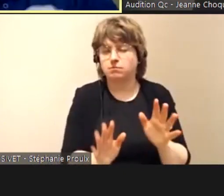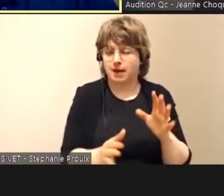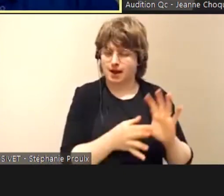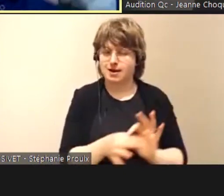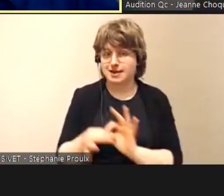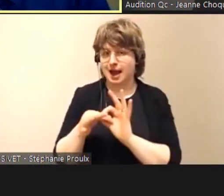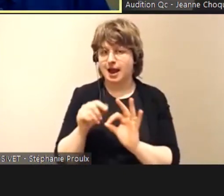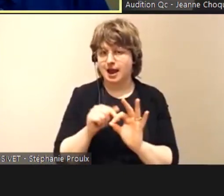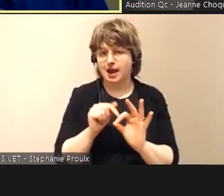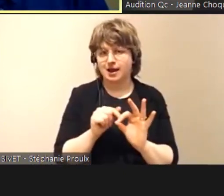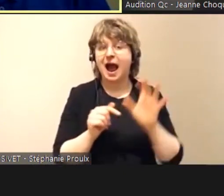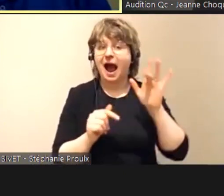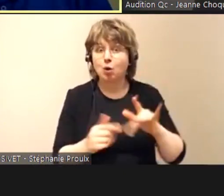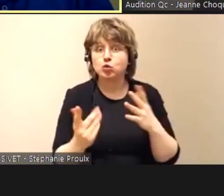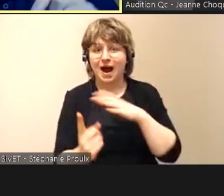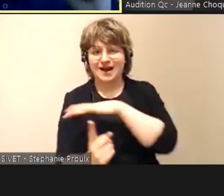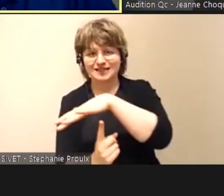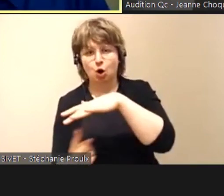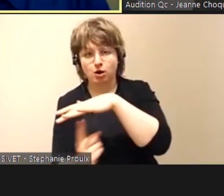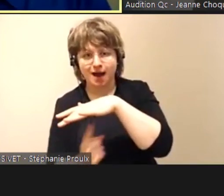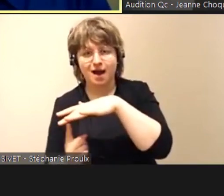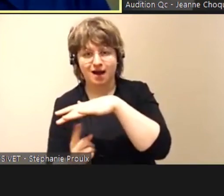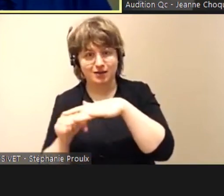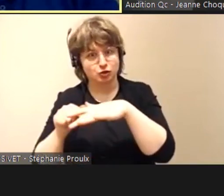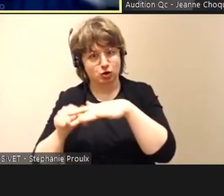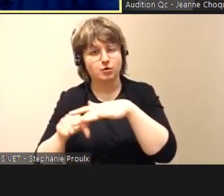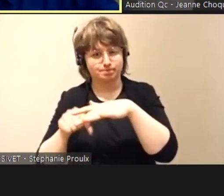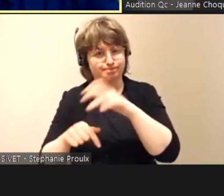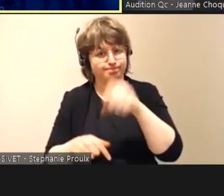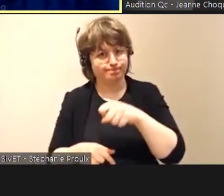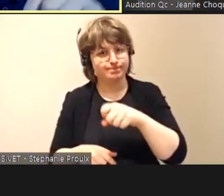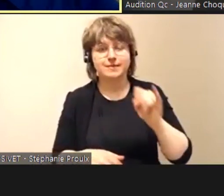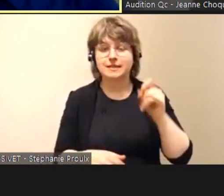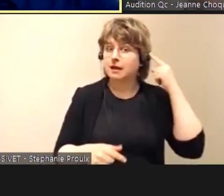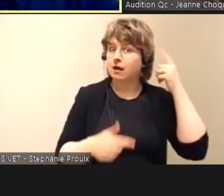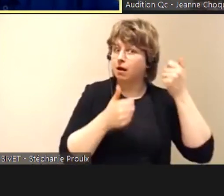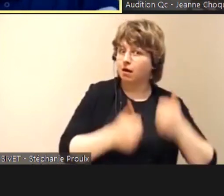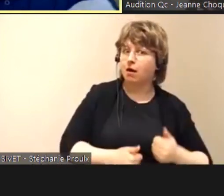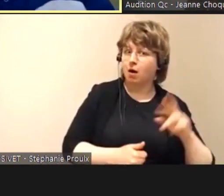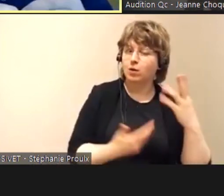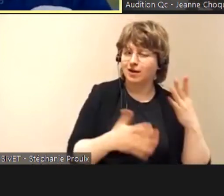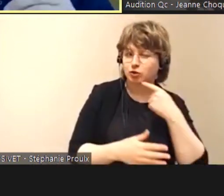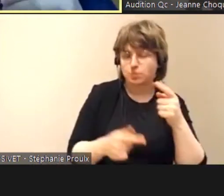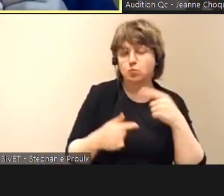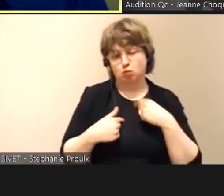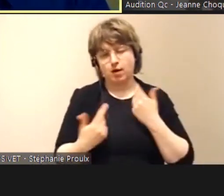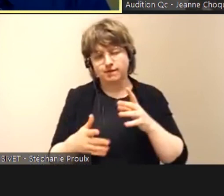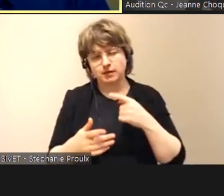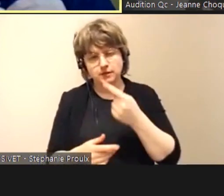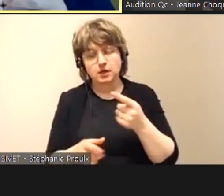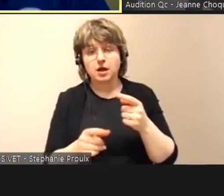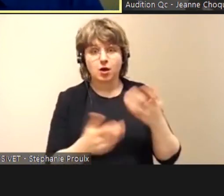passe sûrement par l'isolement. Et quand on a une perte auditive, puis Ronald l'a mentionné, puis je l'ai mentionné, on a tendance